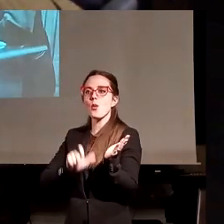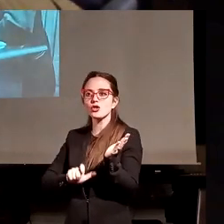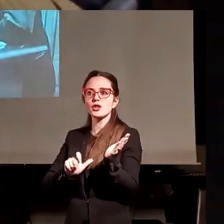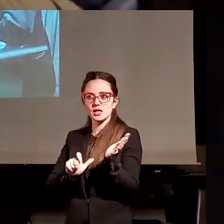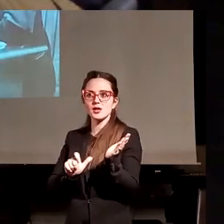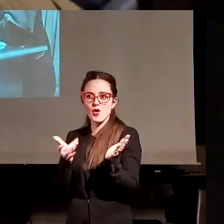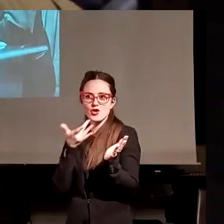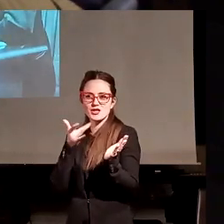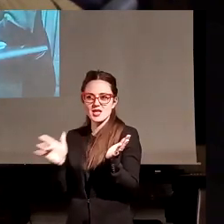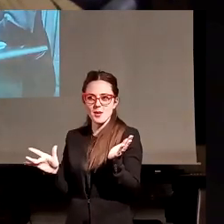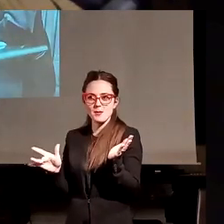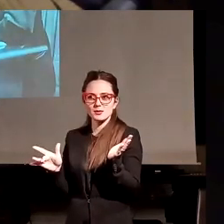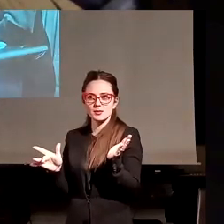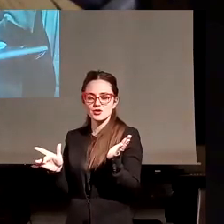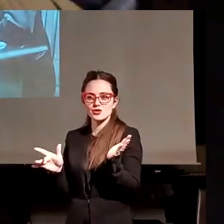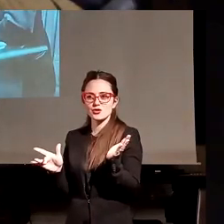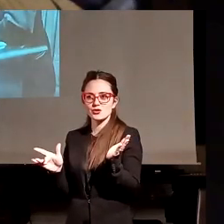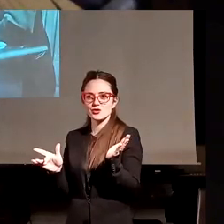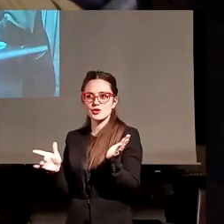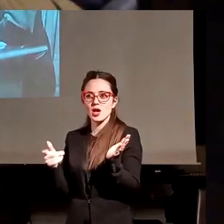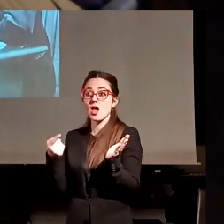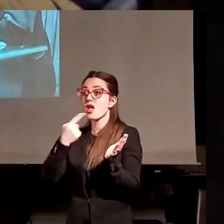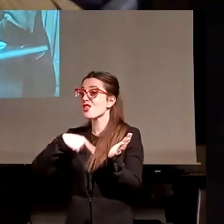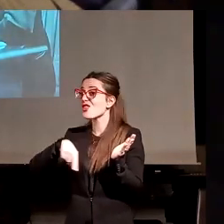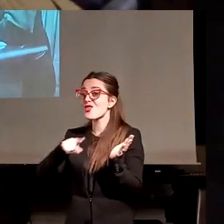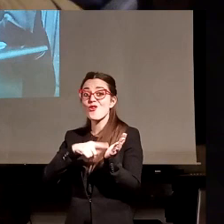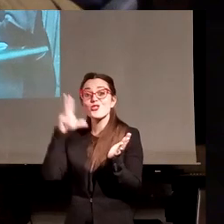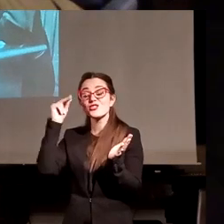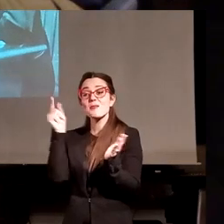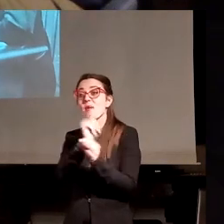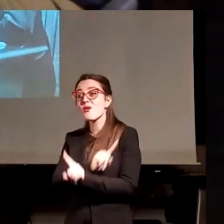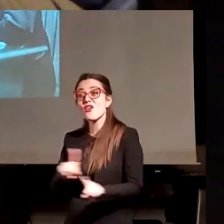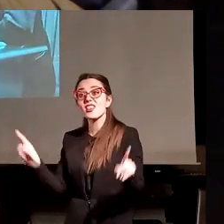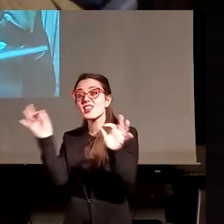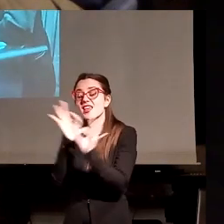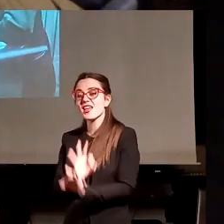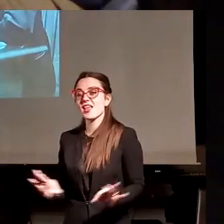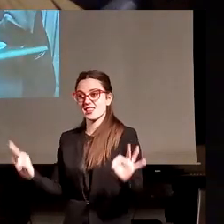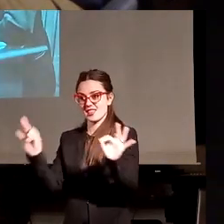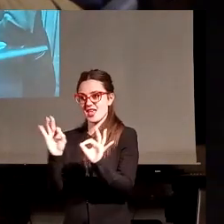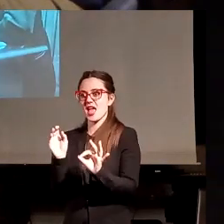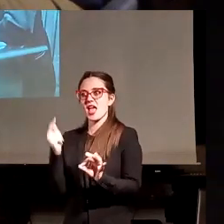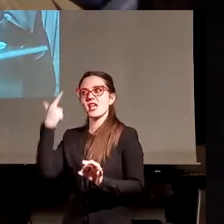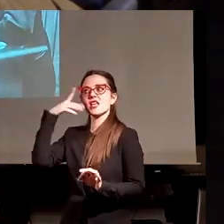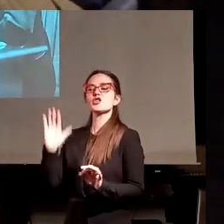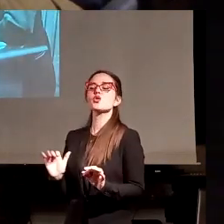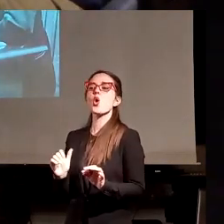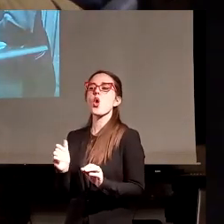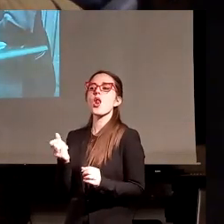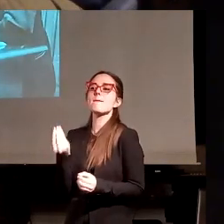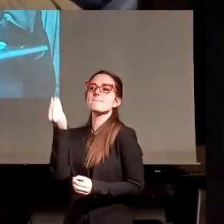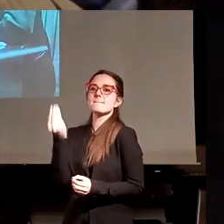cioè non sappiamo ancora niente in questo momento avvertiamo solo la presenza di